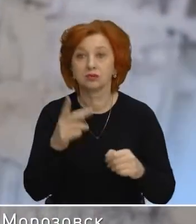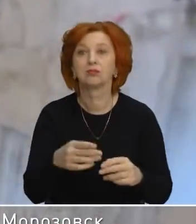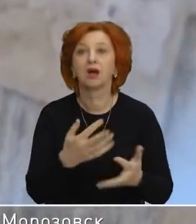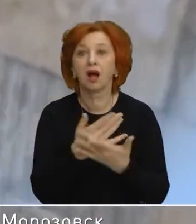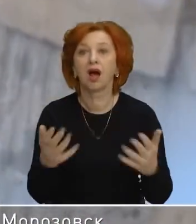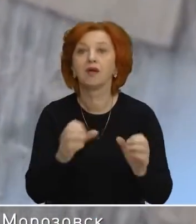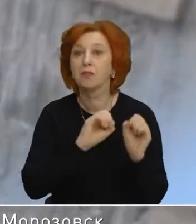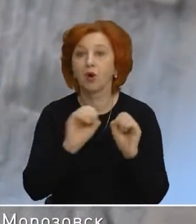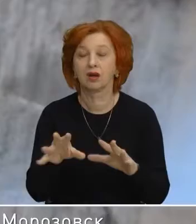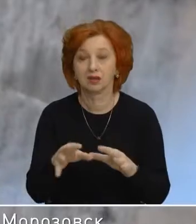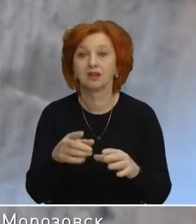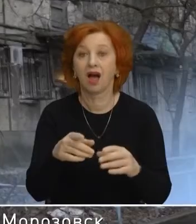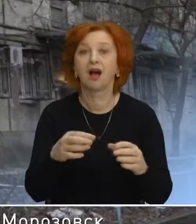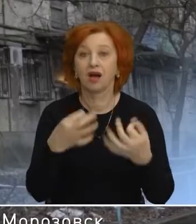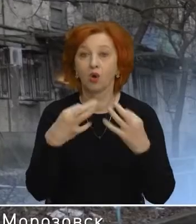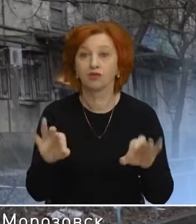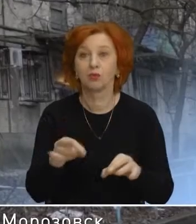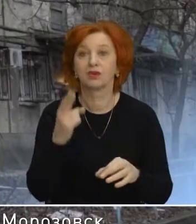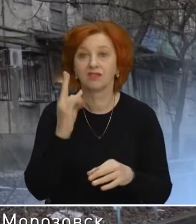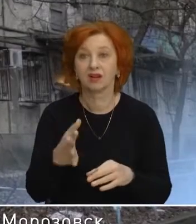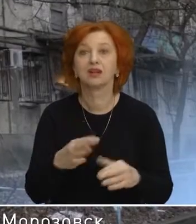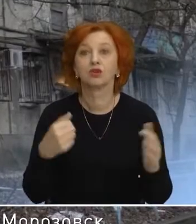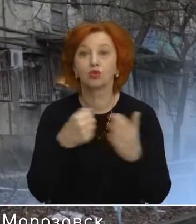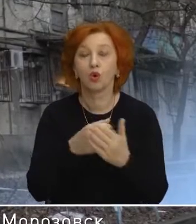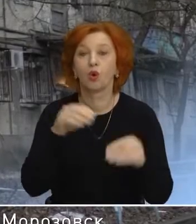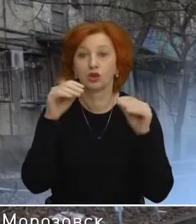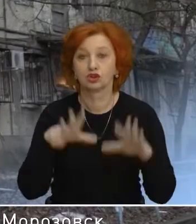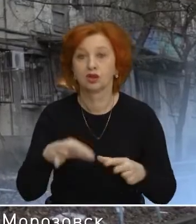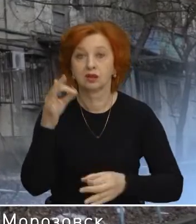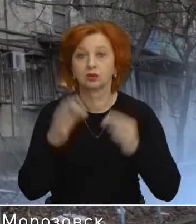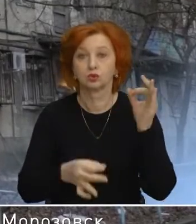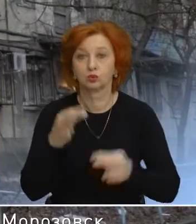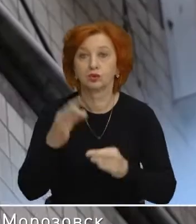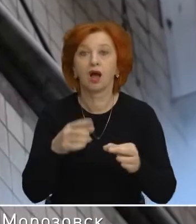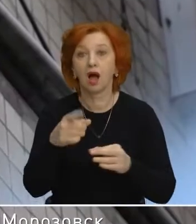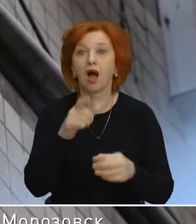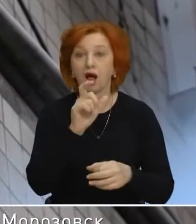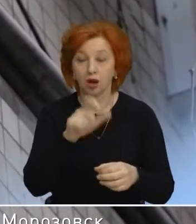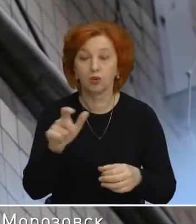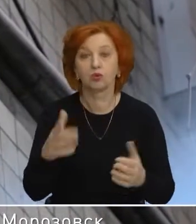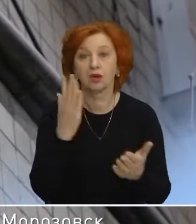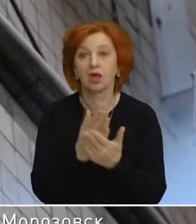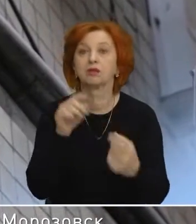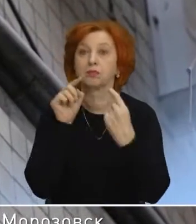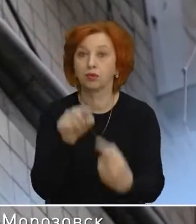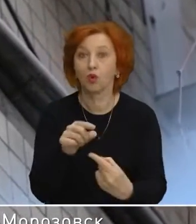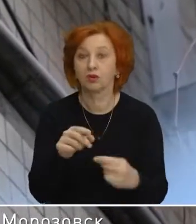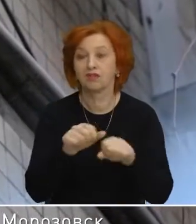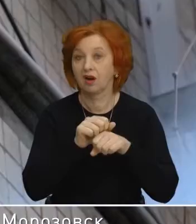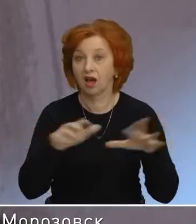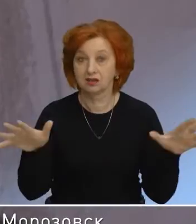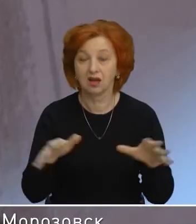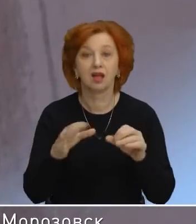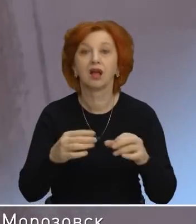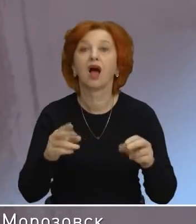квартиры и все это время спора решался в судах где жильцы выступали против расселения и пытались доказать что дома просто